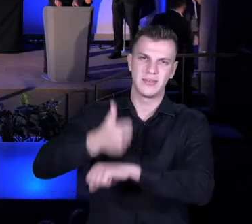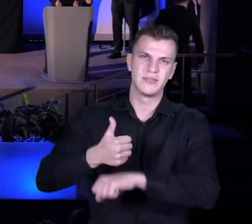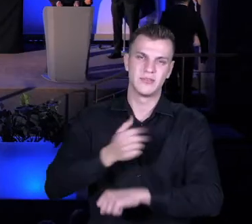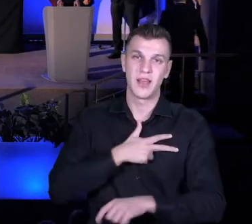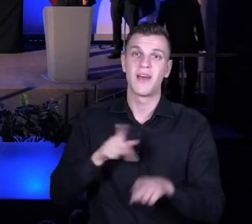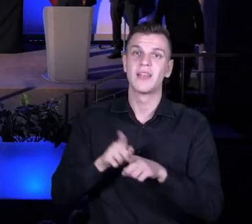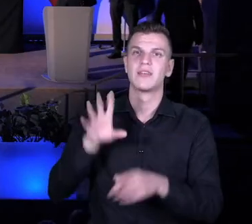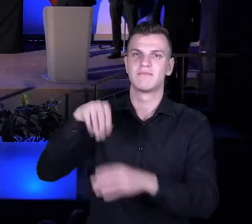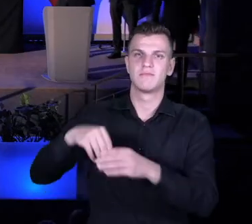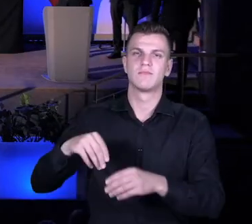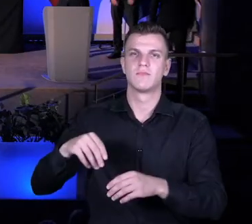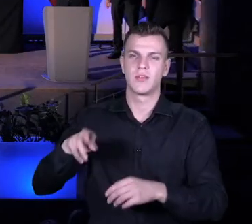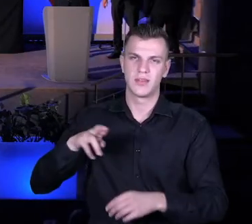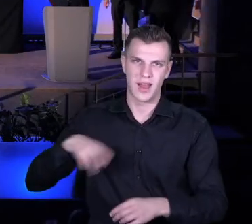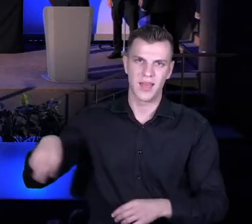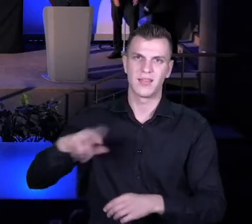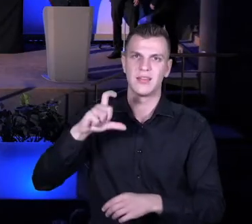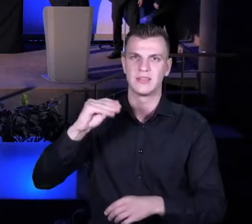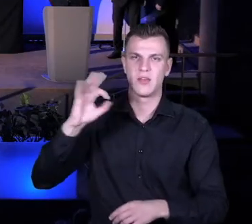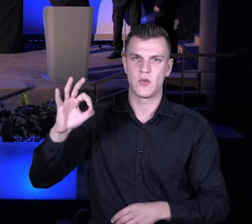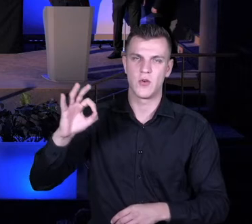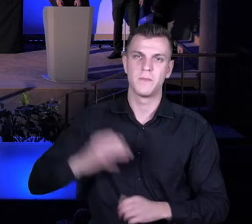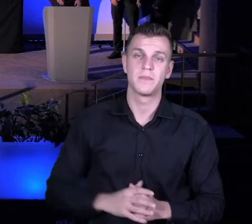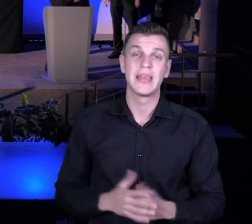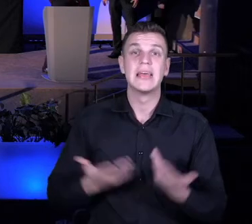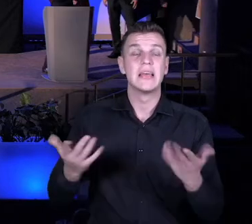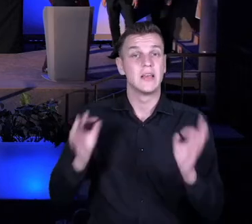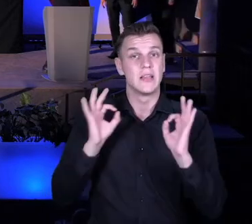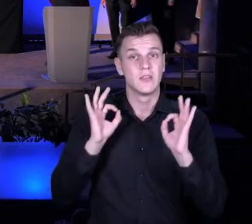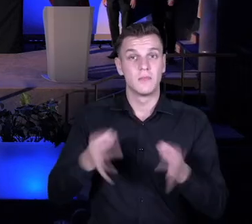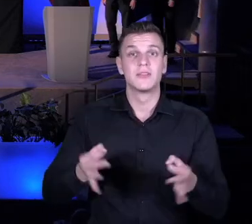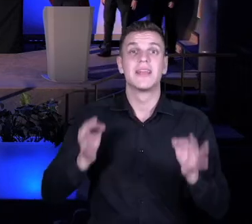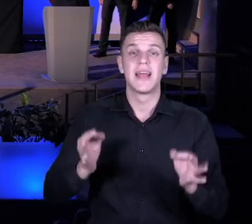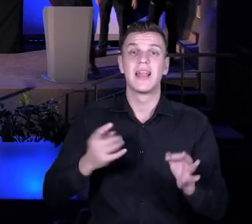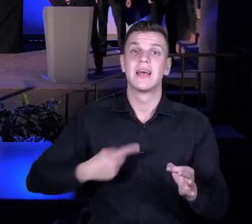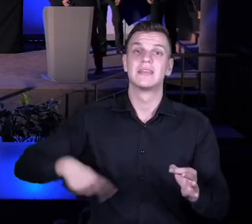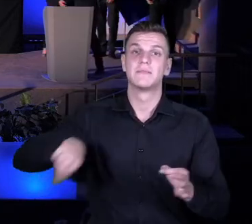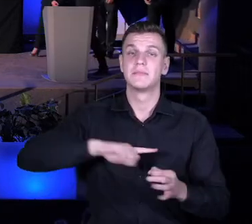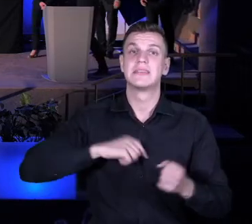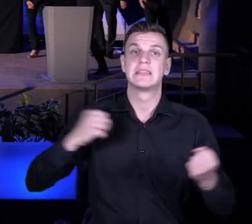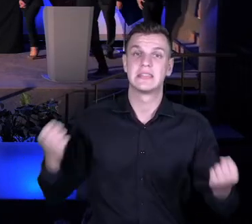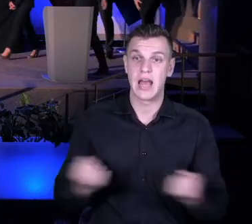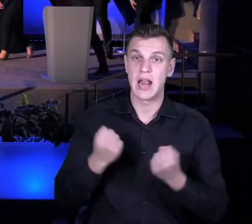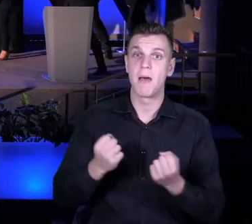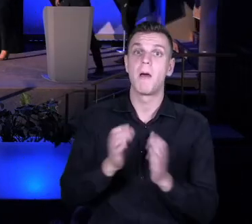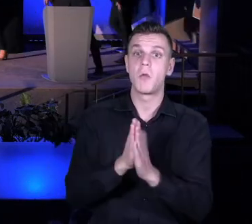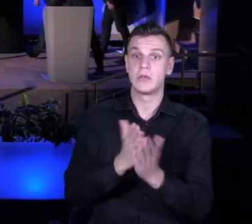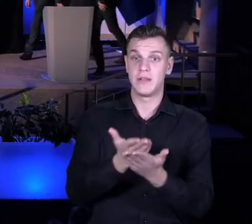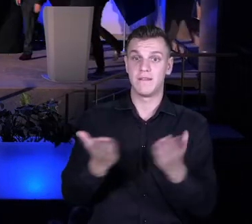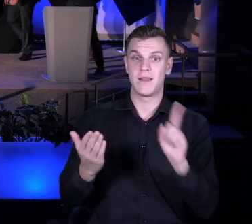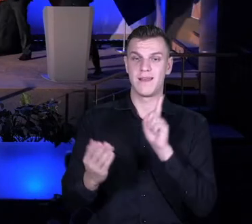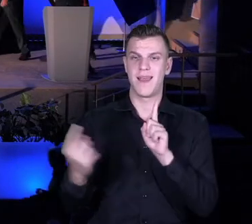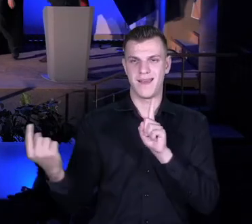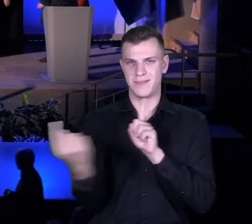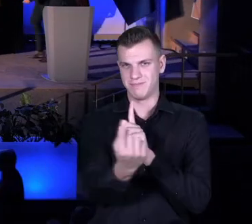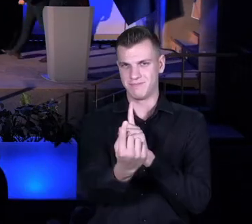miło. I teraz tak, będziemy się starali, państwo musicie przejść tutaj przede mnie, bo jesteście głównymi